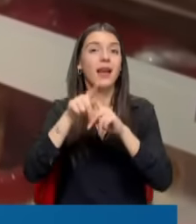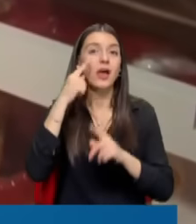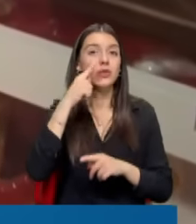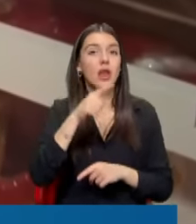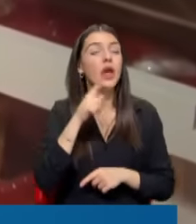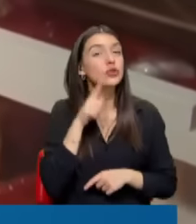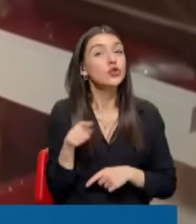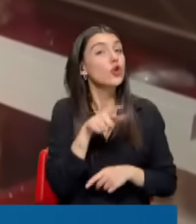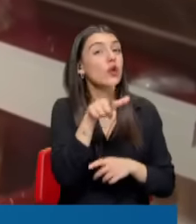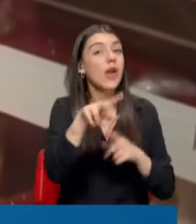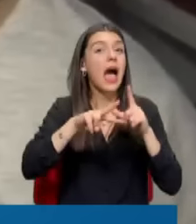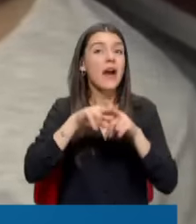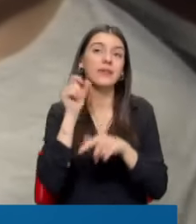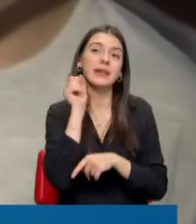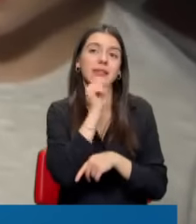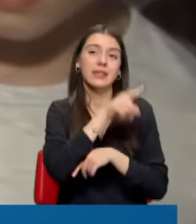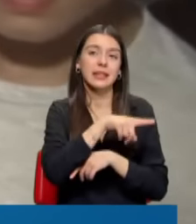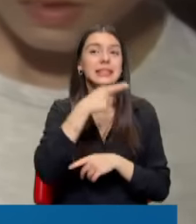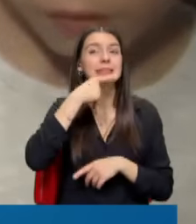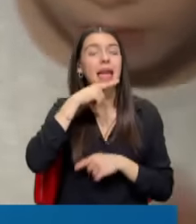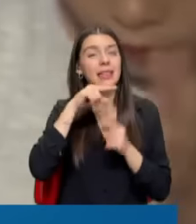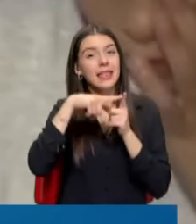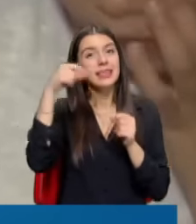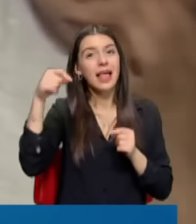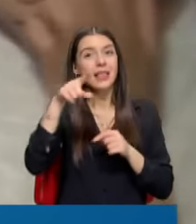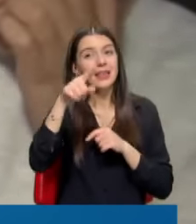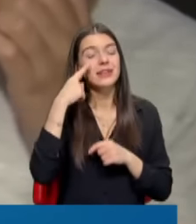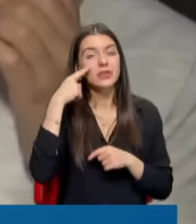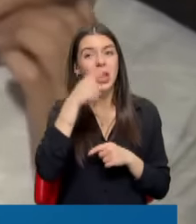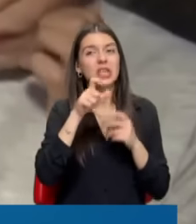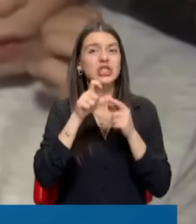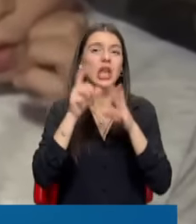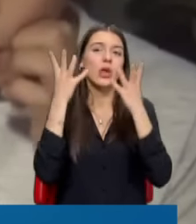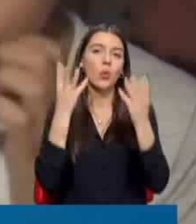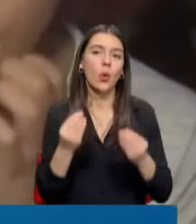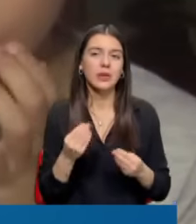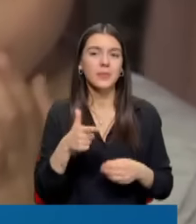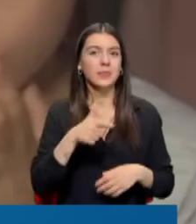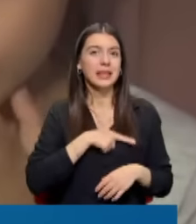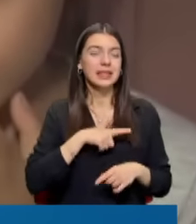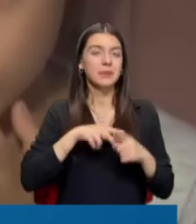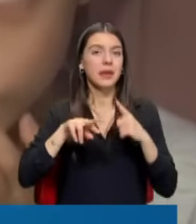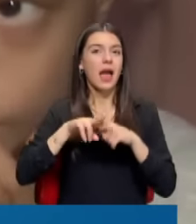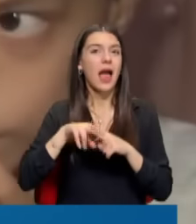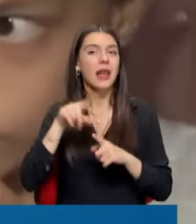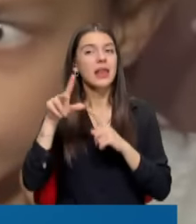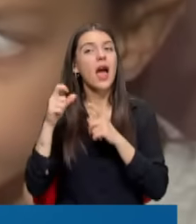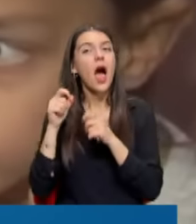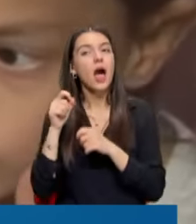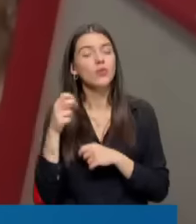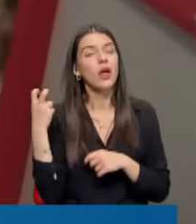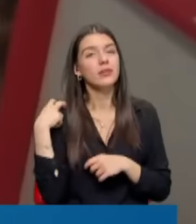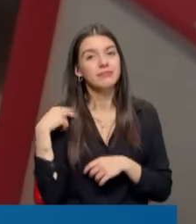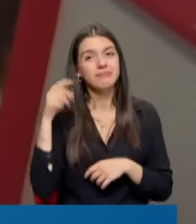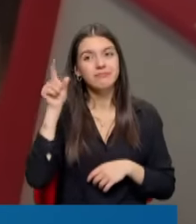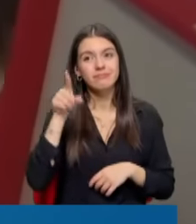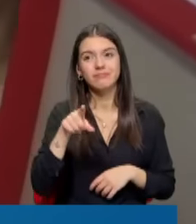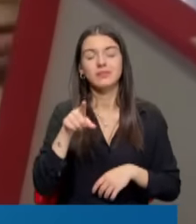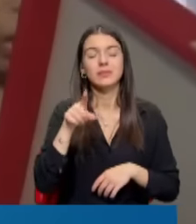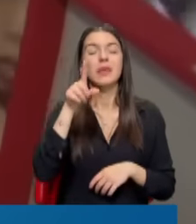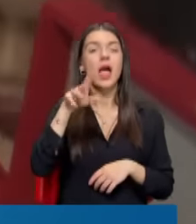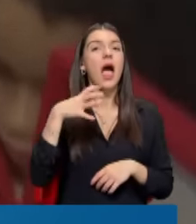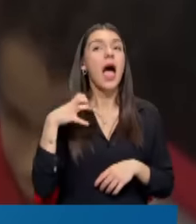Suriye'nin Afrin kentinde gerçekleştirdiği Zeytin Dalı Harekatı'nda şehit oldu. İzmirli piyade uzman çavuş Ali Akdoğan, annesi